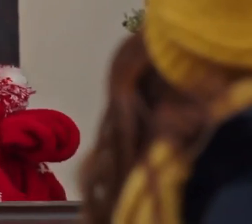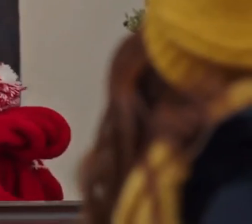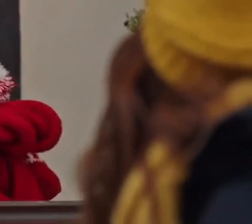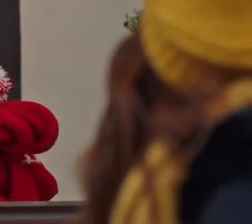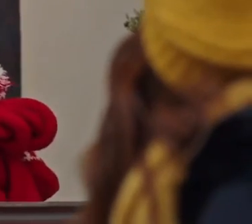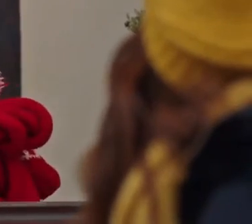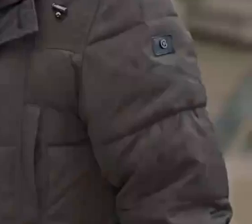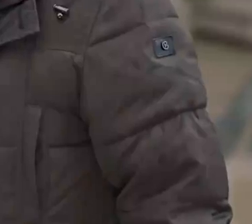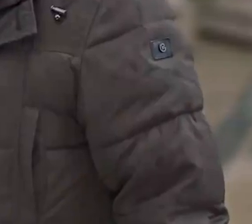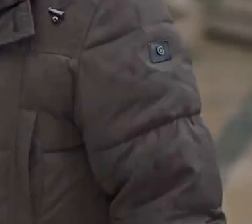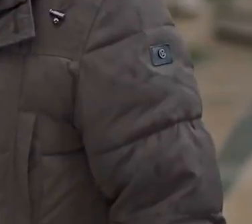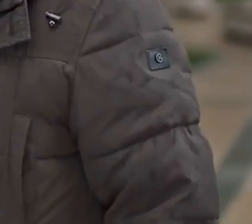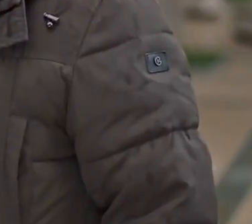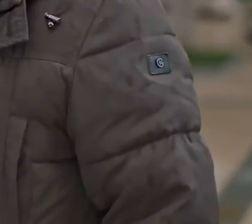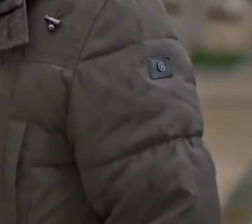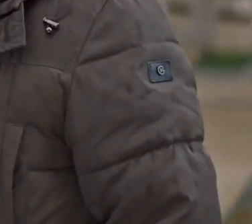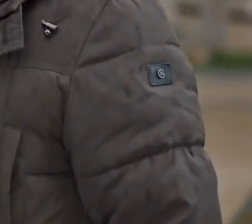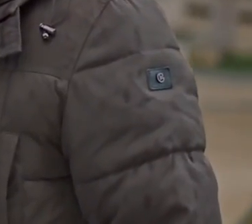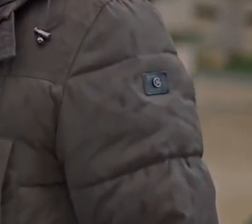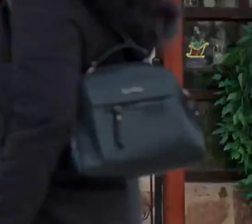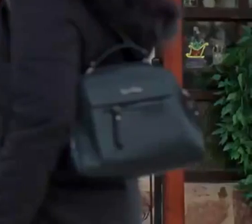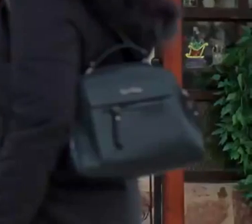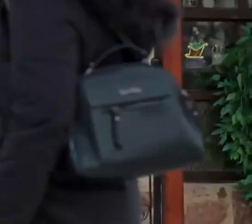Arda Alev'e sımsıkı sarılmış bırakmıyor.